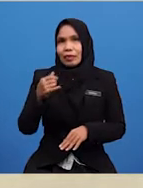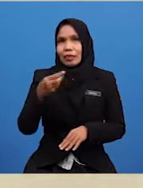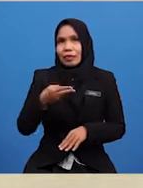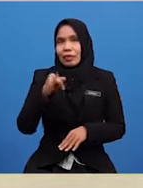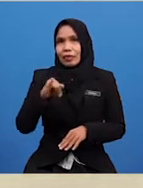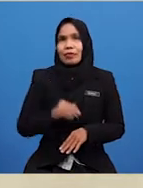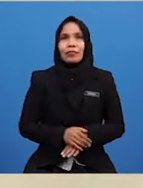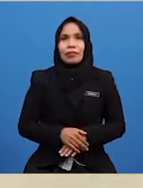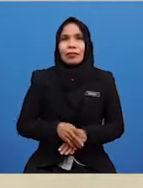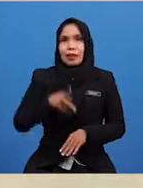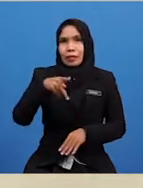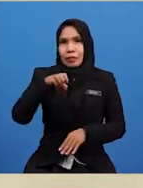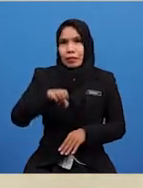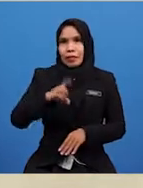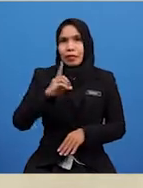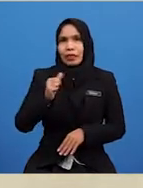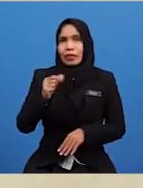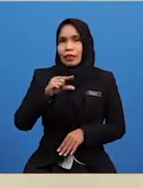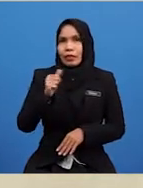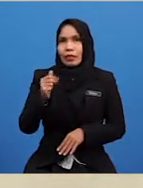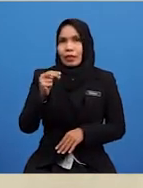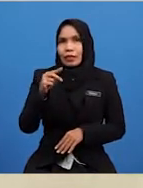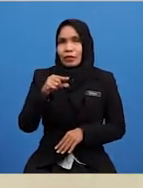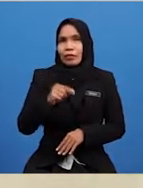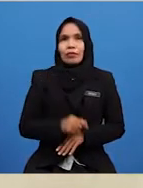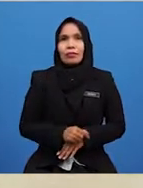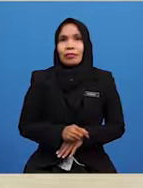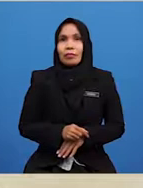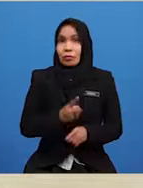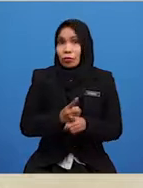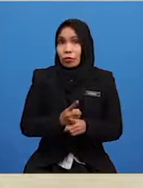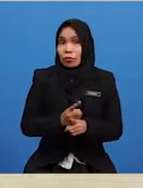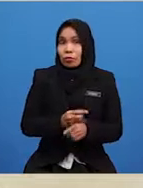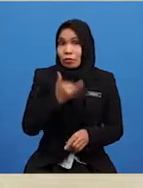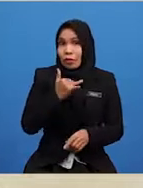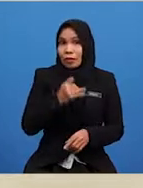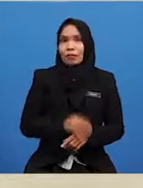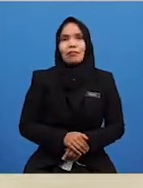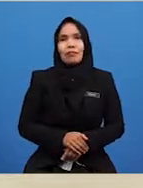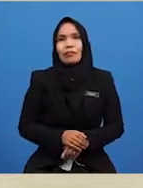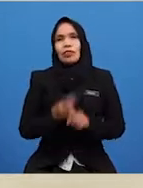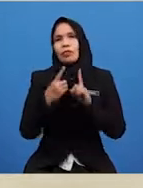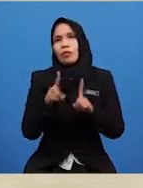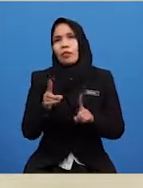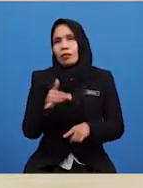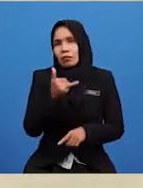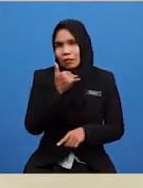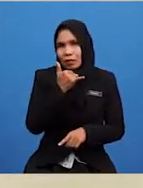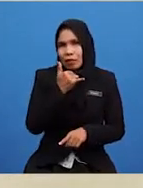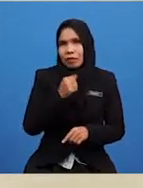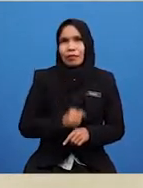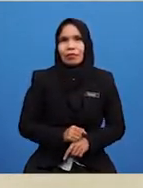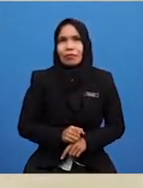Salah. Jawapannya yang sebenar ialah Brunei, Filipina dan Kepulauan